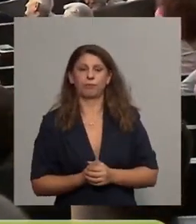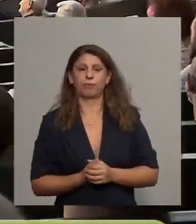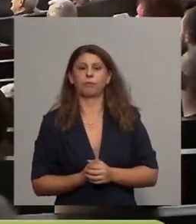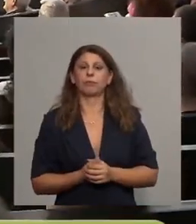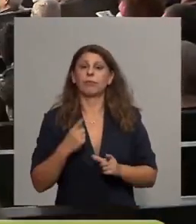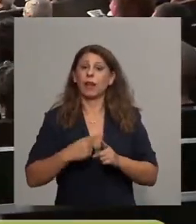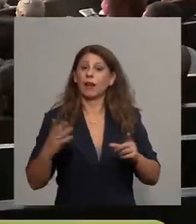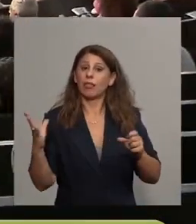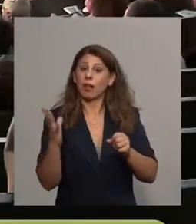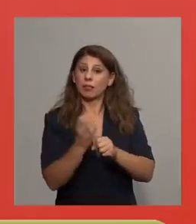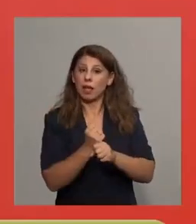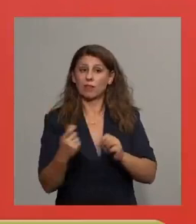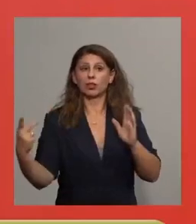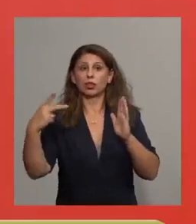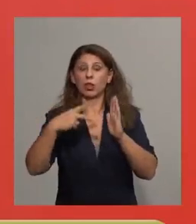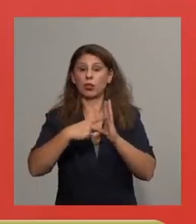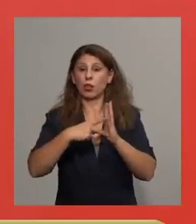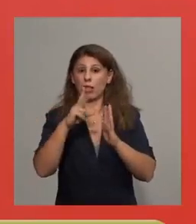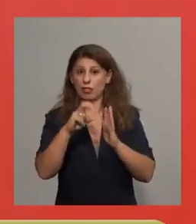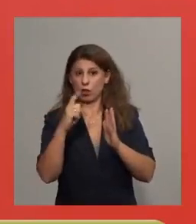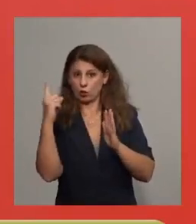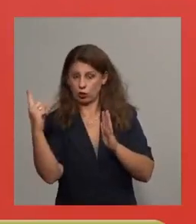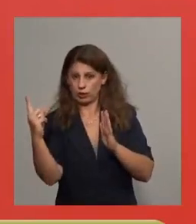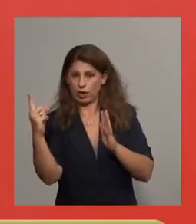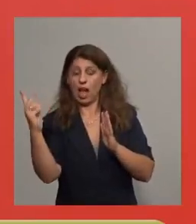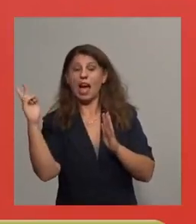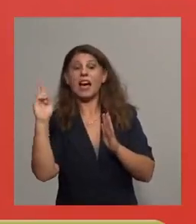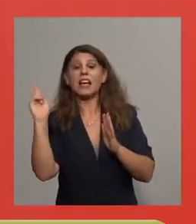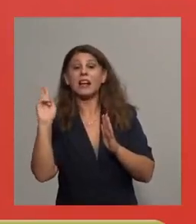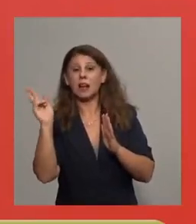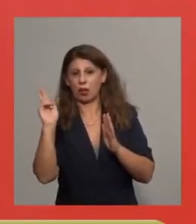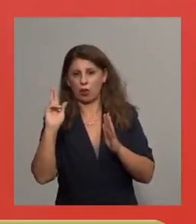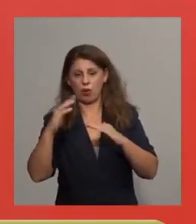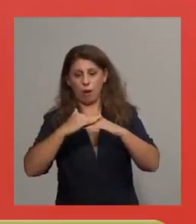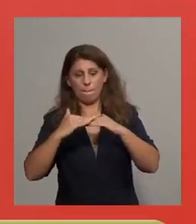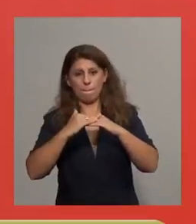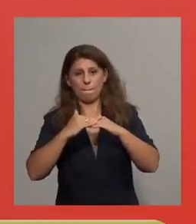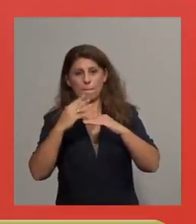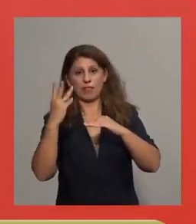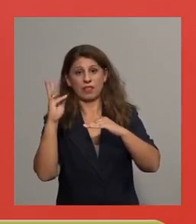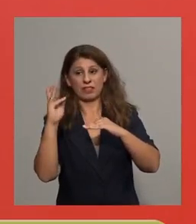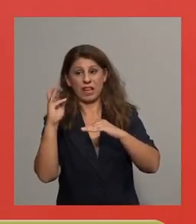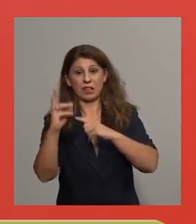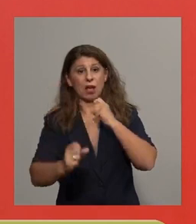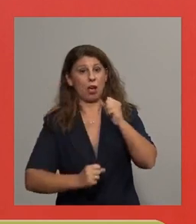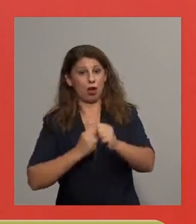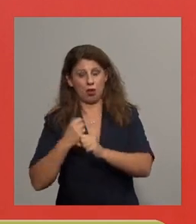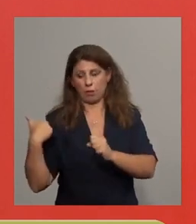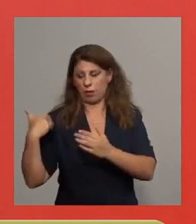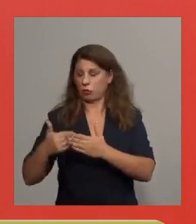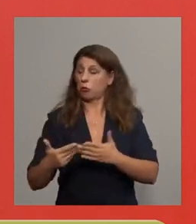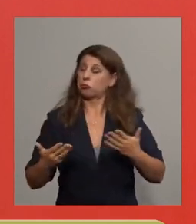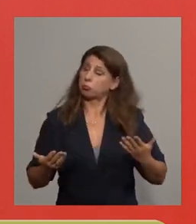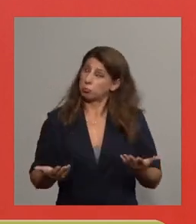Ελλάδα πέτυχε το 2021 ρεκόρ σε επίπεδο 30ετίας.